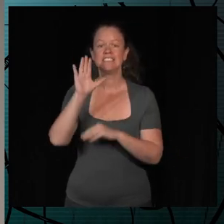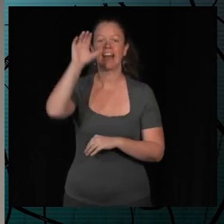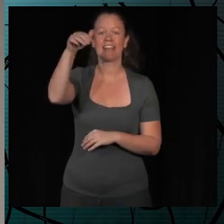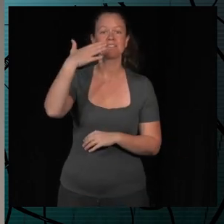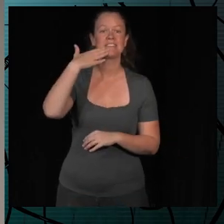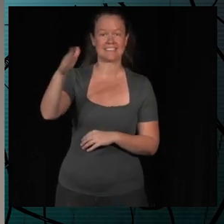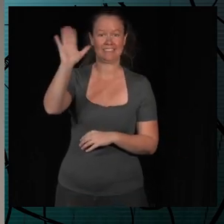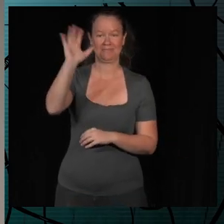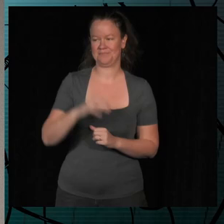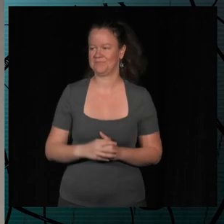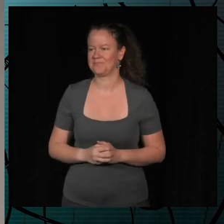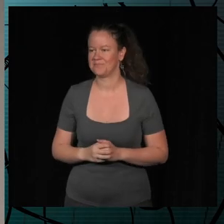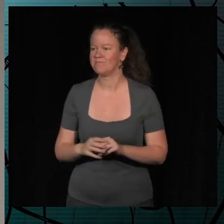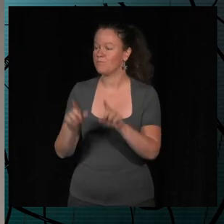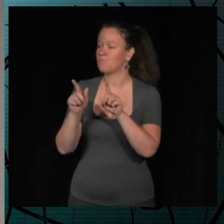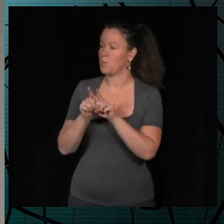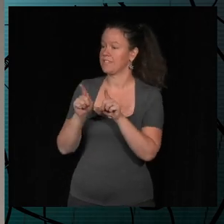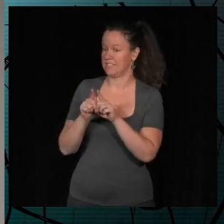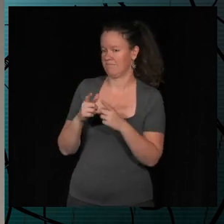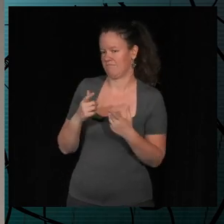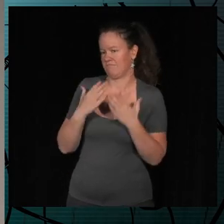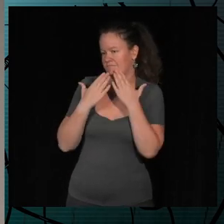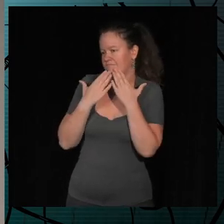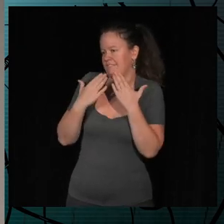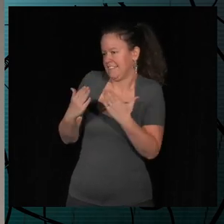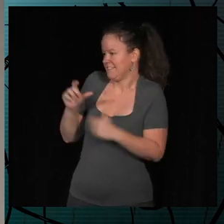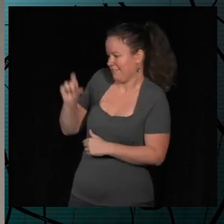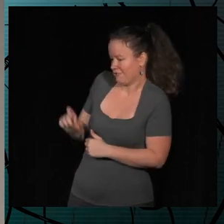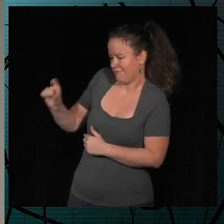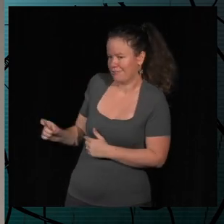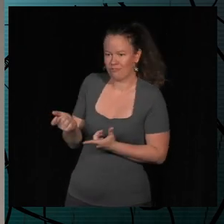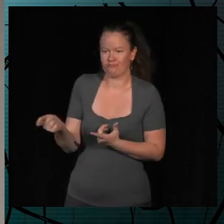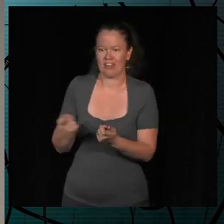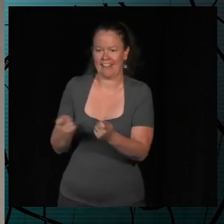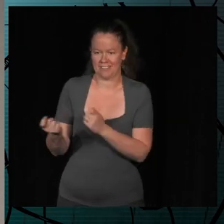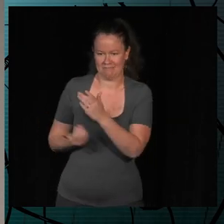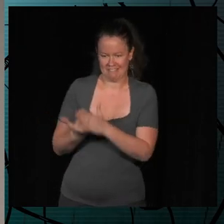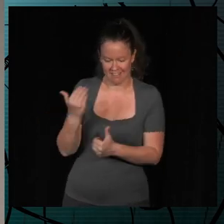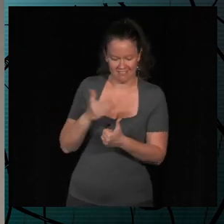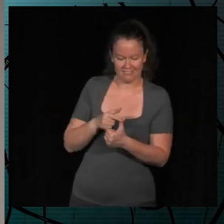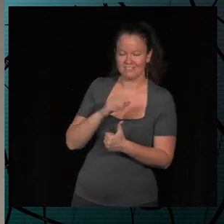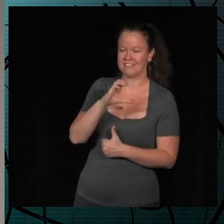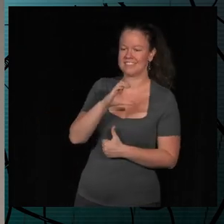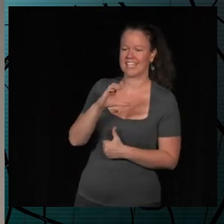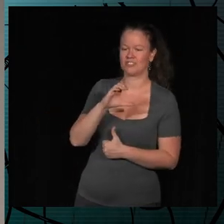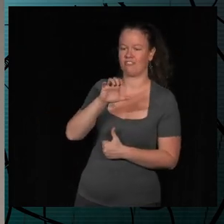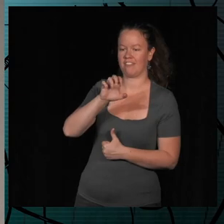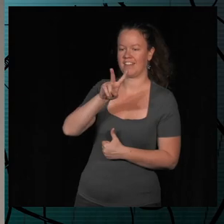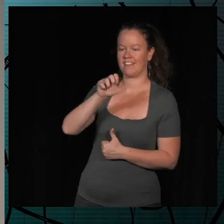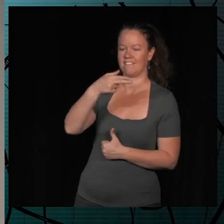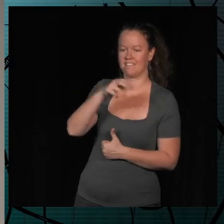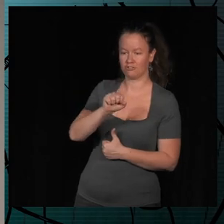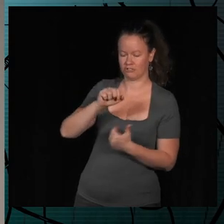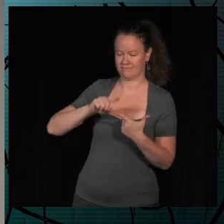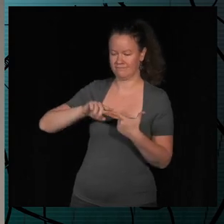remercie et que je salue et un remerciement particulier à nos deux modérateurs que sont Christophe evvance et Julie laviel du service études et